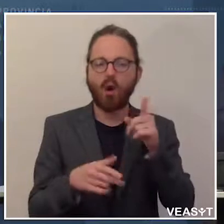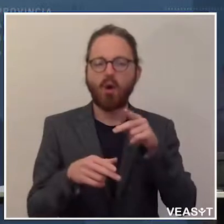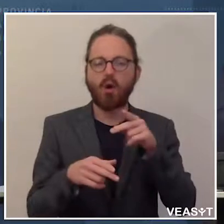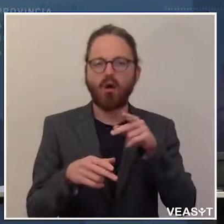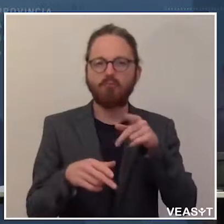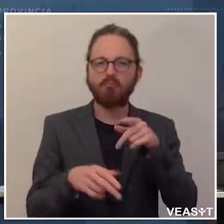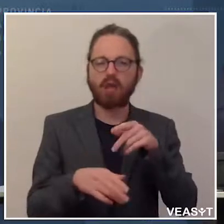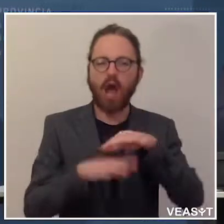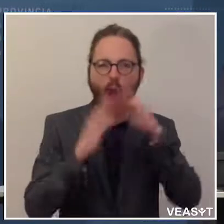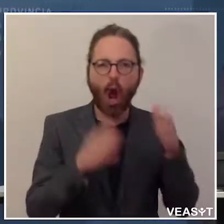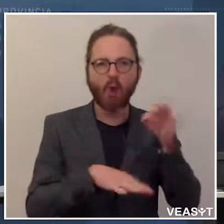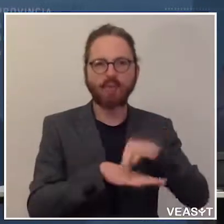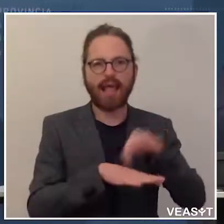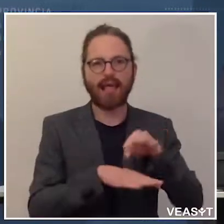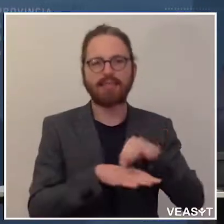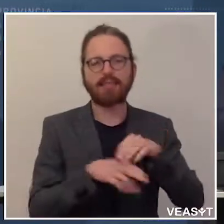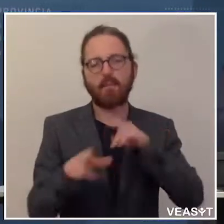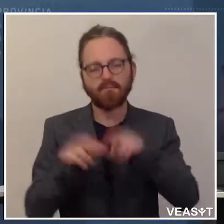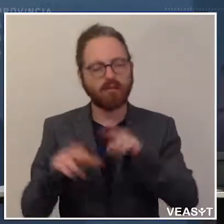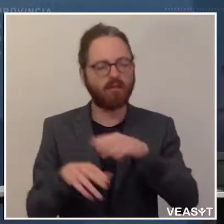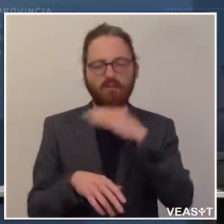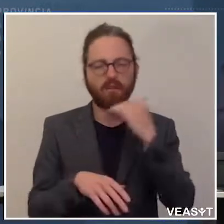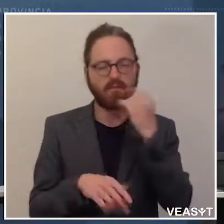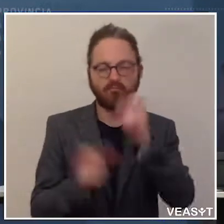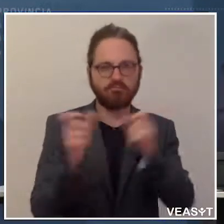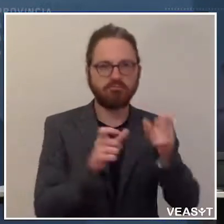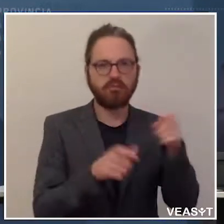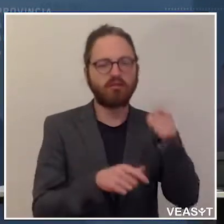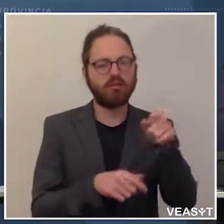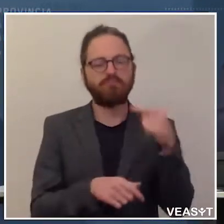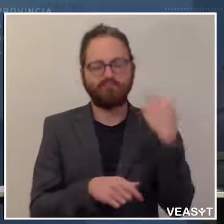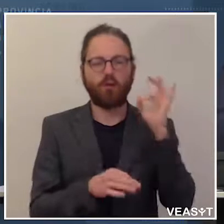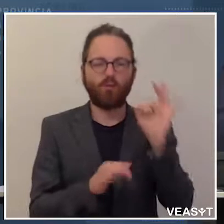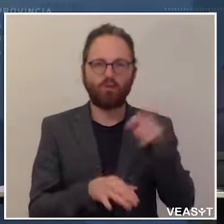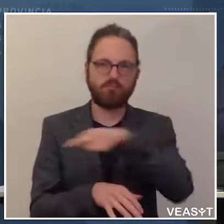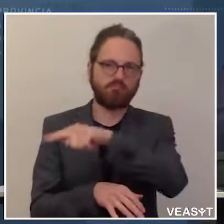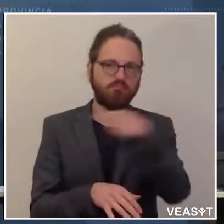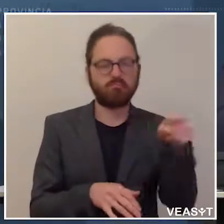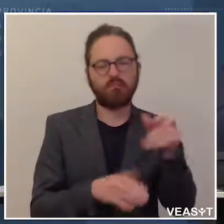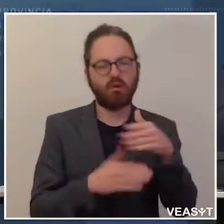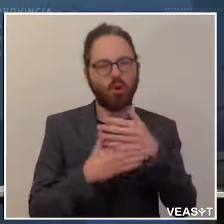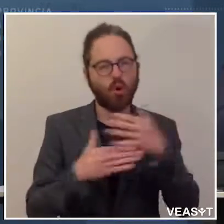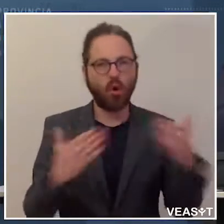house of the flag no flags smentite né che più